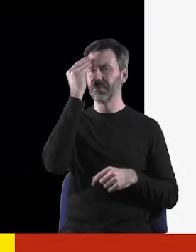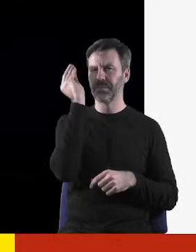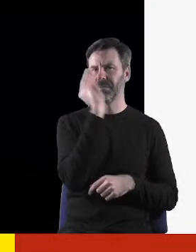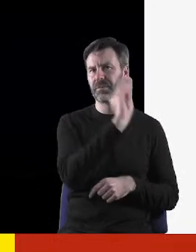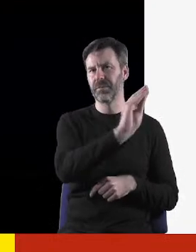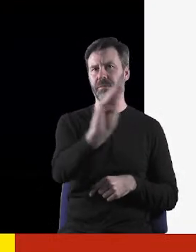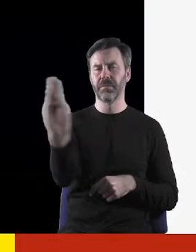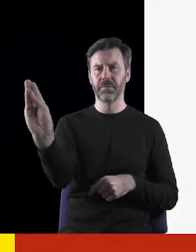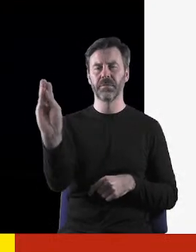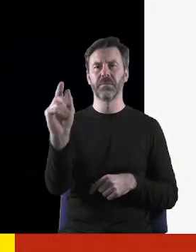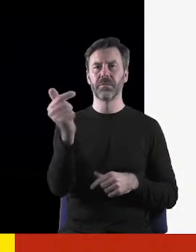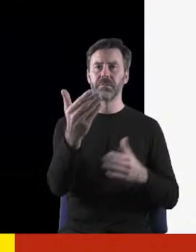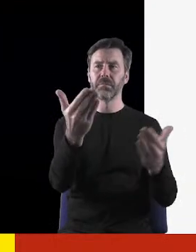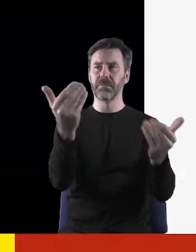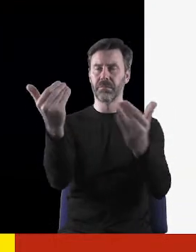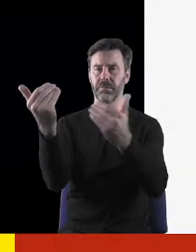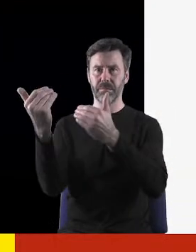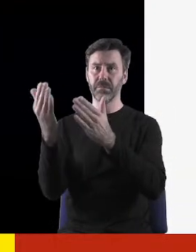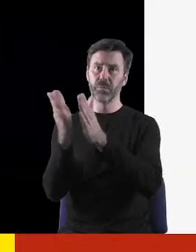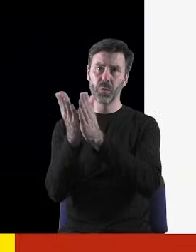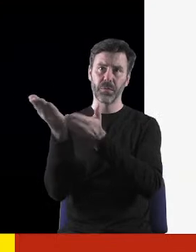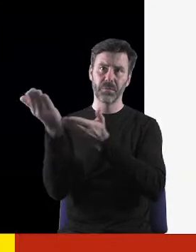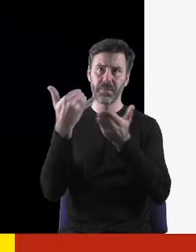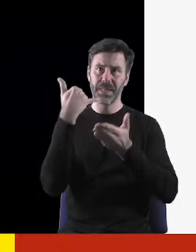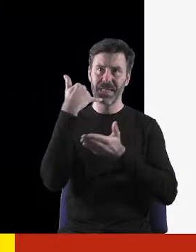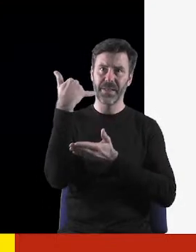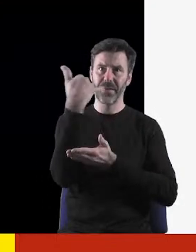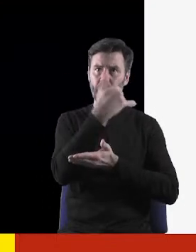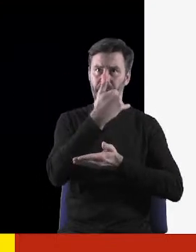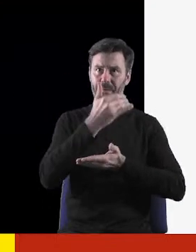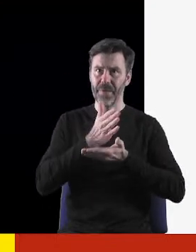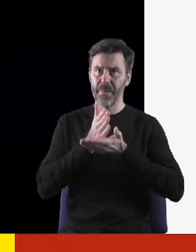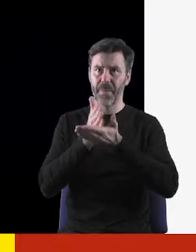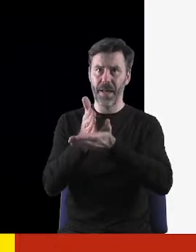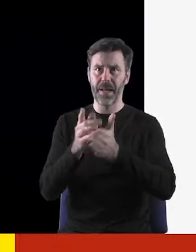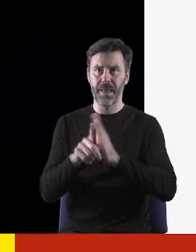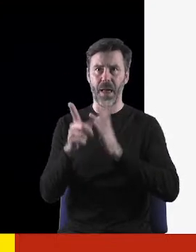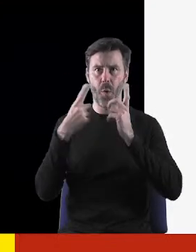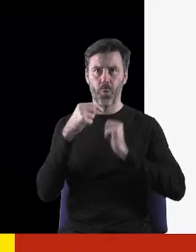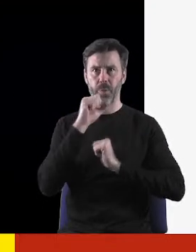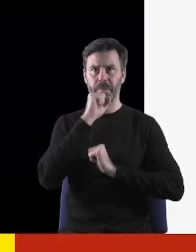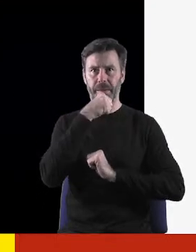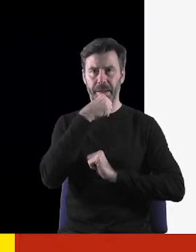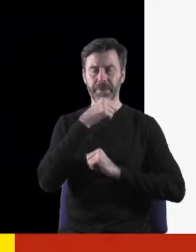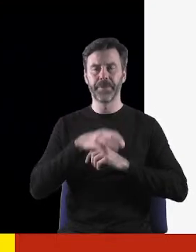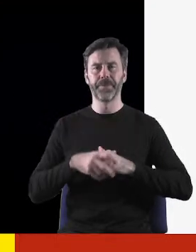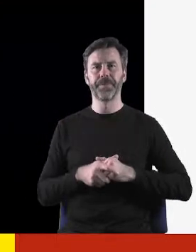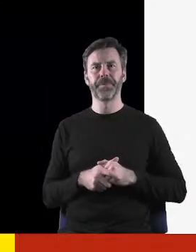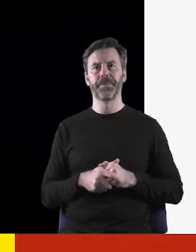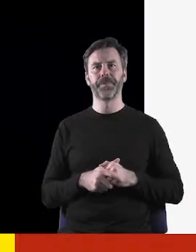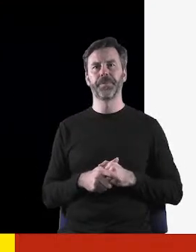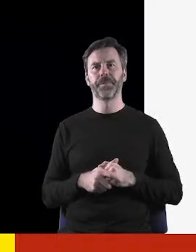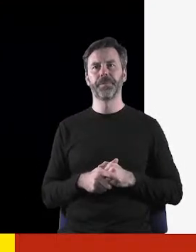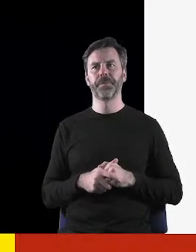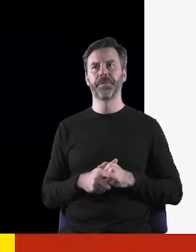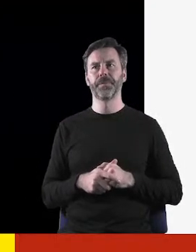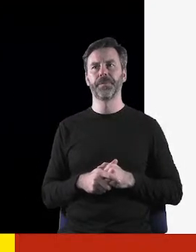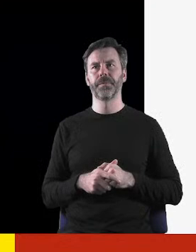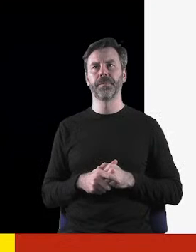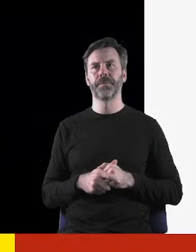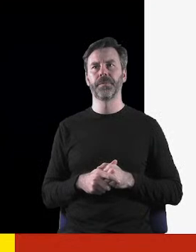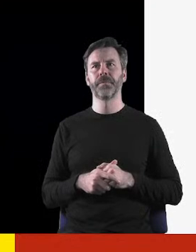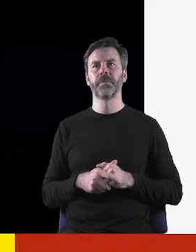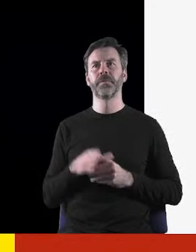kierunku zainteresowania naszych seniorów takim wsparciem telefonicznym. To